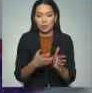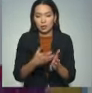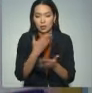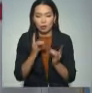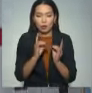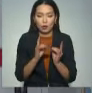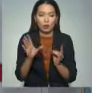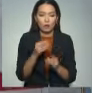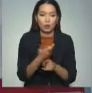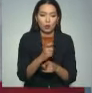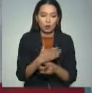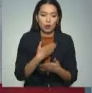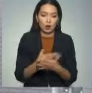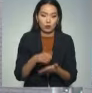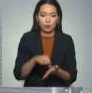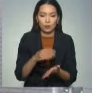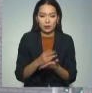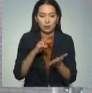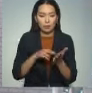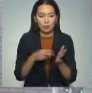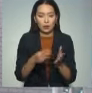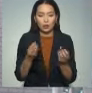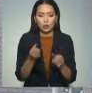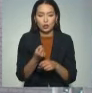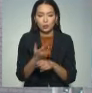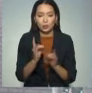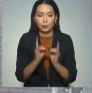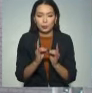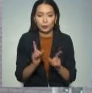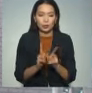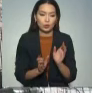имеет особую актуальность. Поэтому в планах возвести еще несколько таких